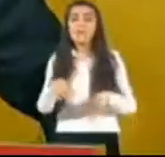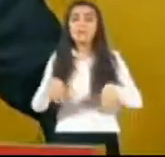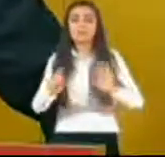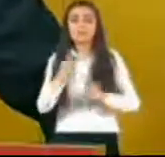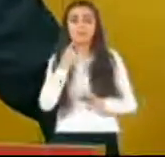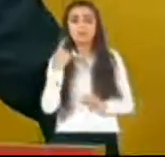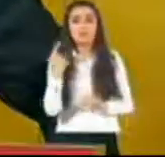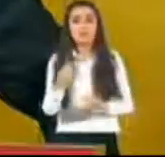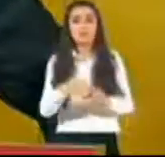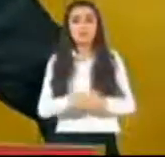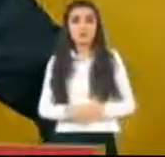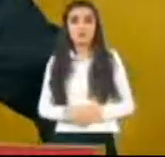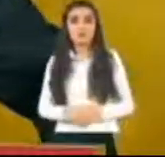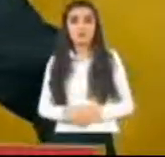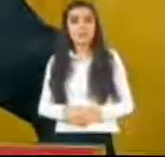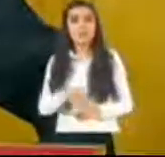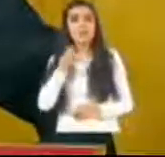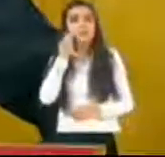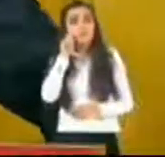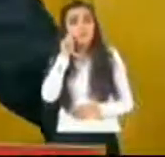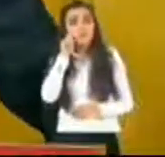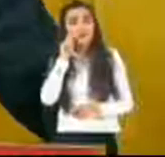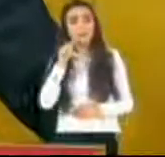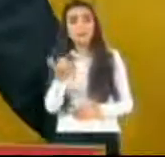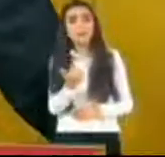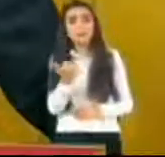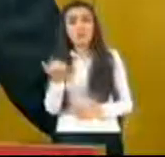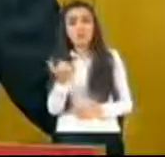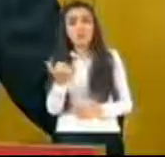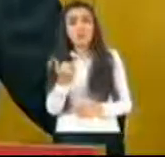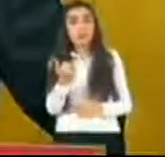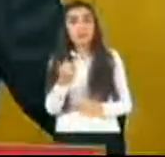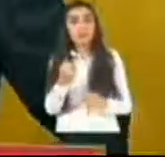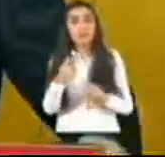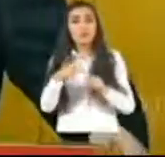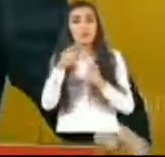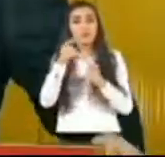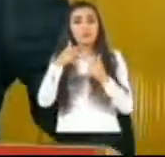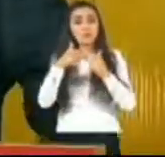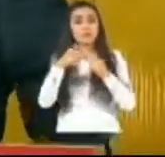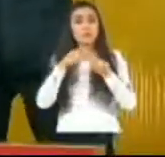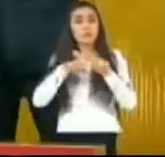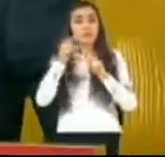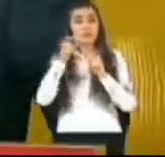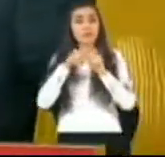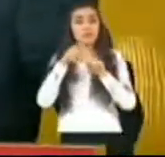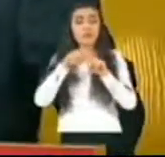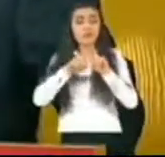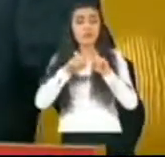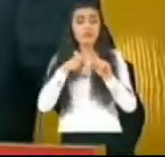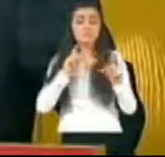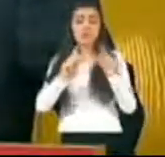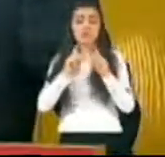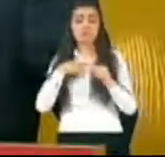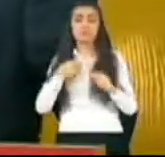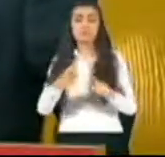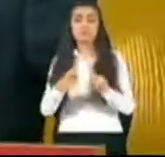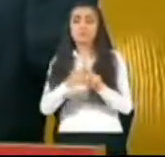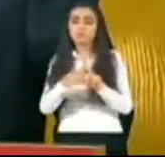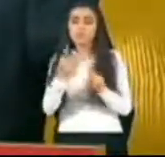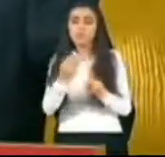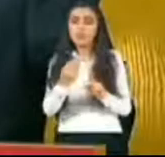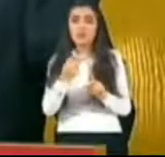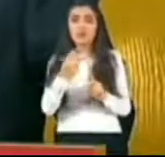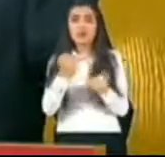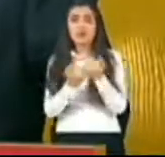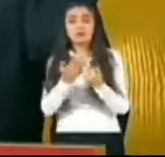olmayacaktır. Mazlum Doğu Türkistan haklı ve baki kalacak davamızdır.